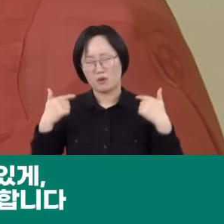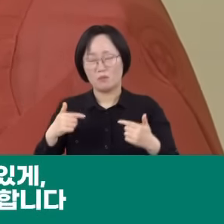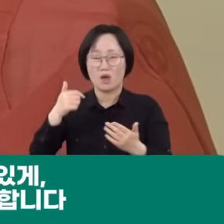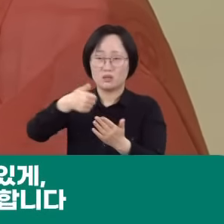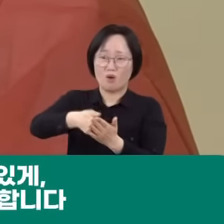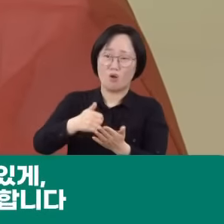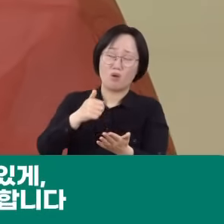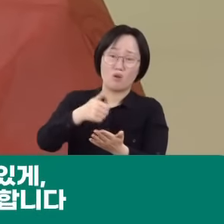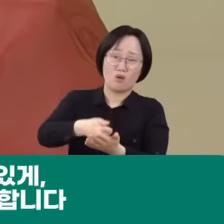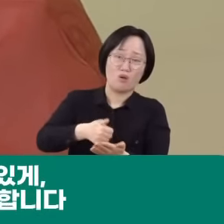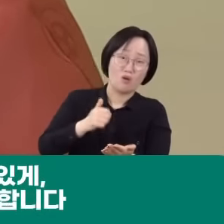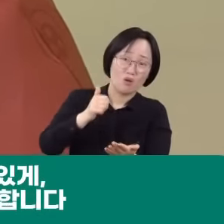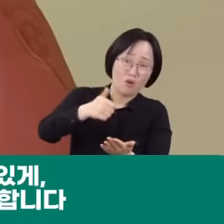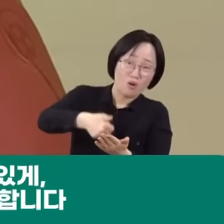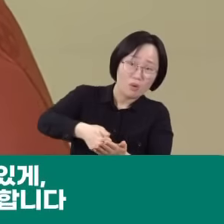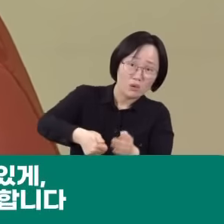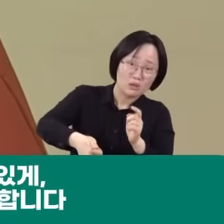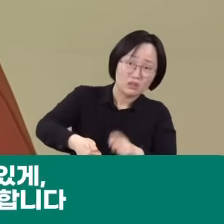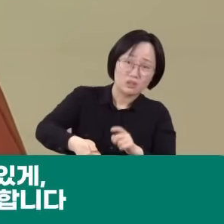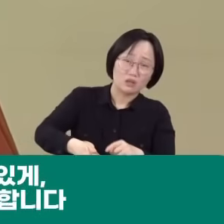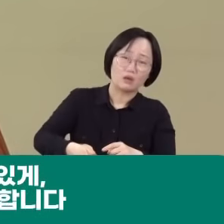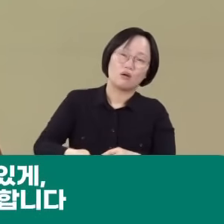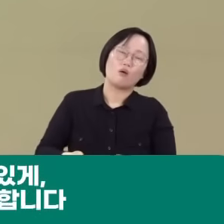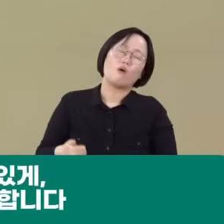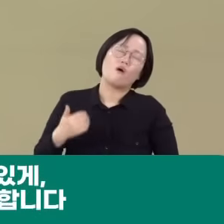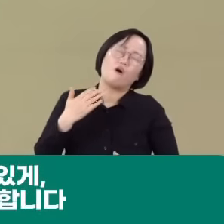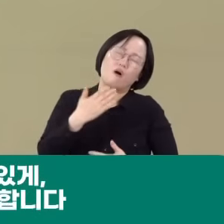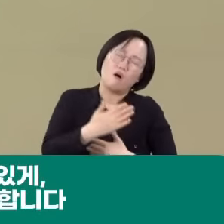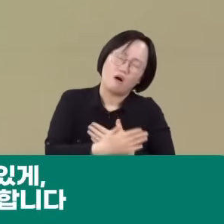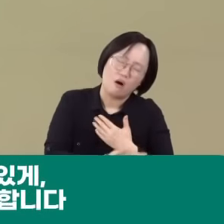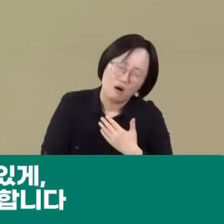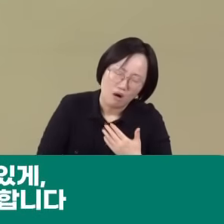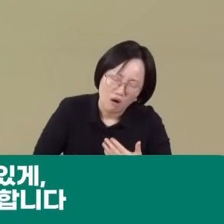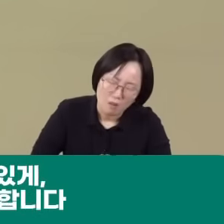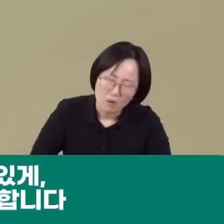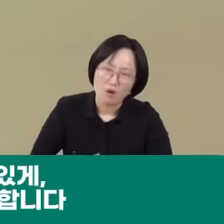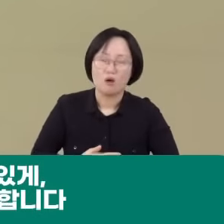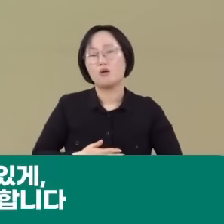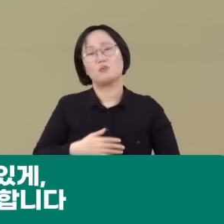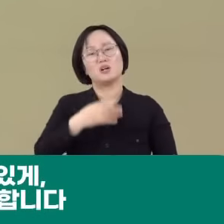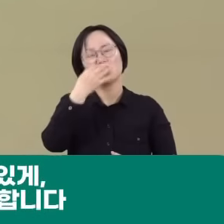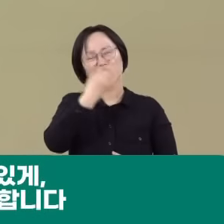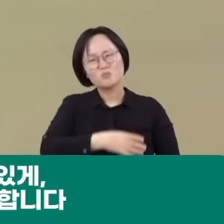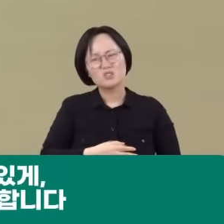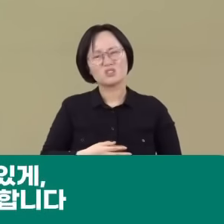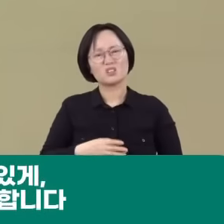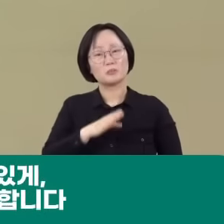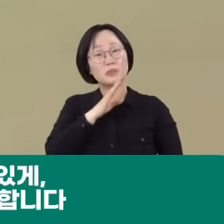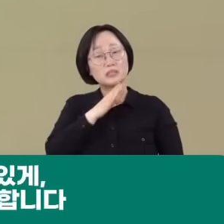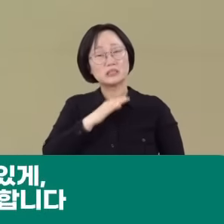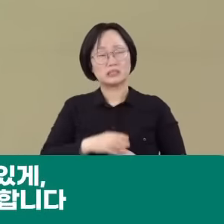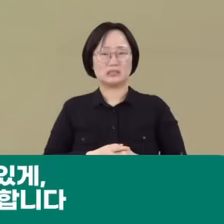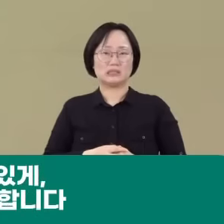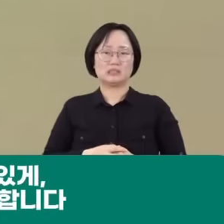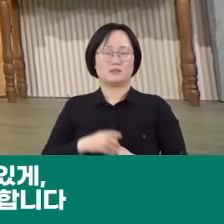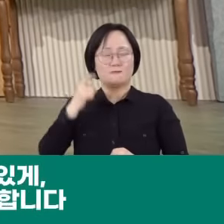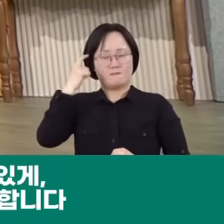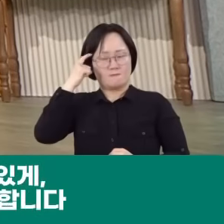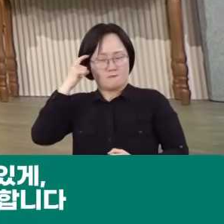괴로웠어요 이게 보통 정신력이 아니면 이게 이게 가능한 일이